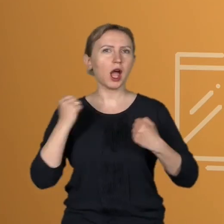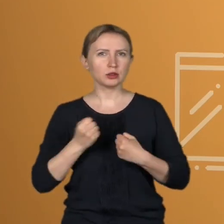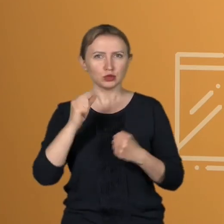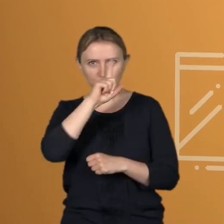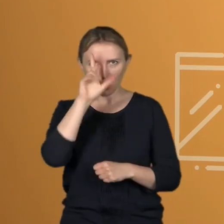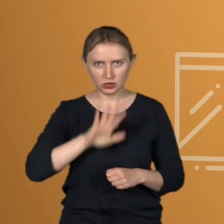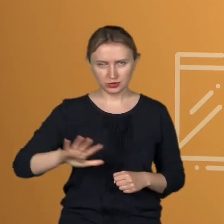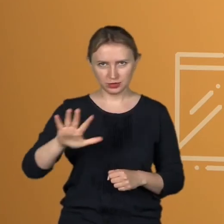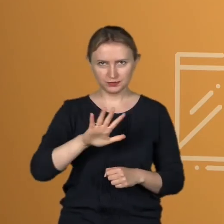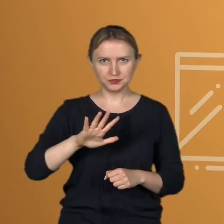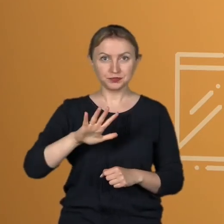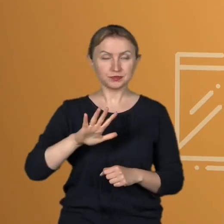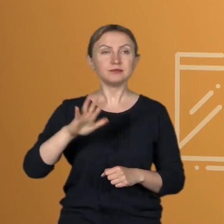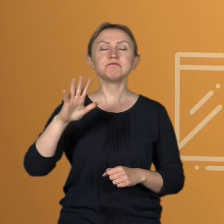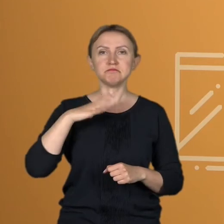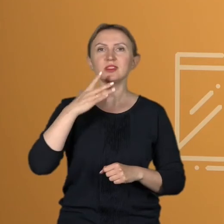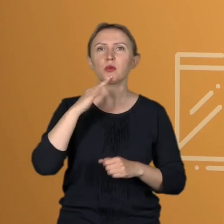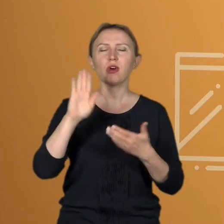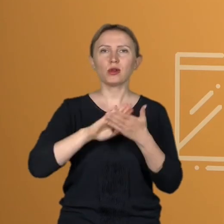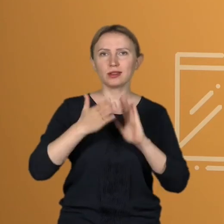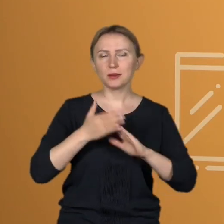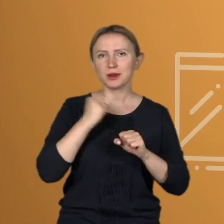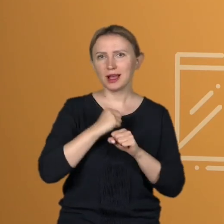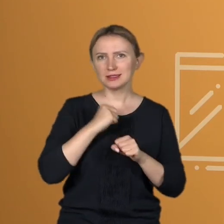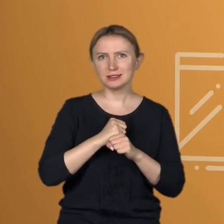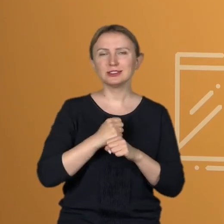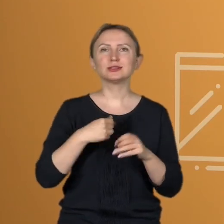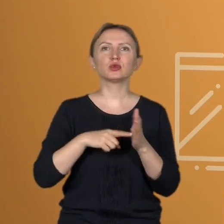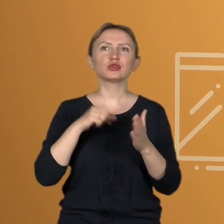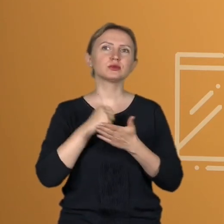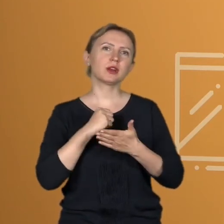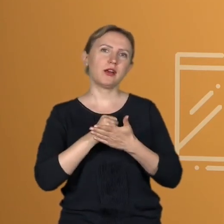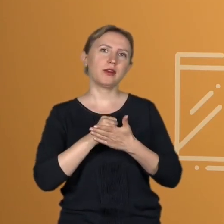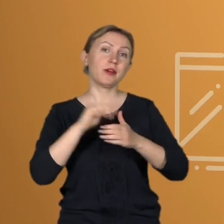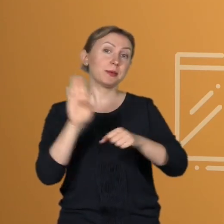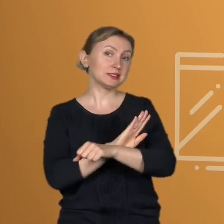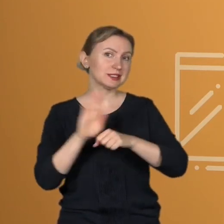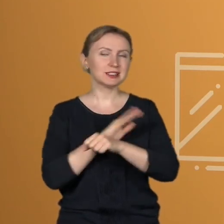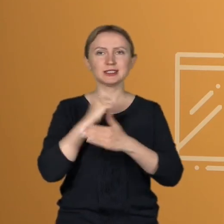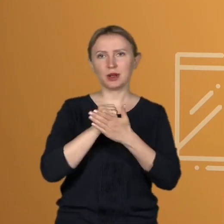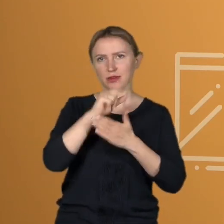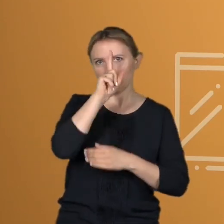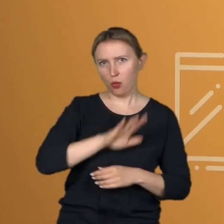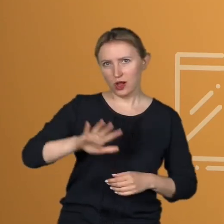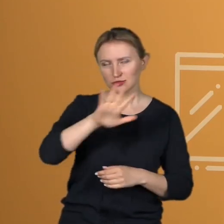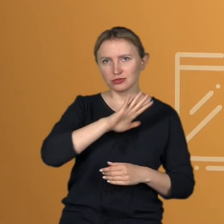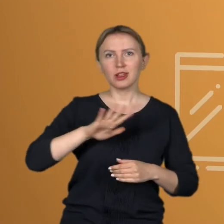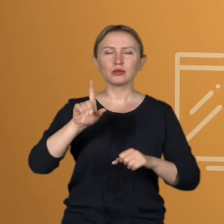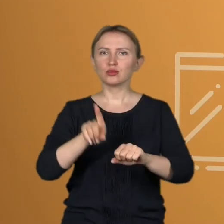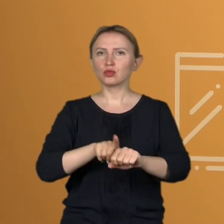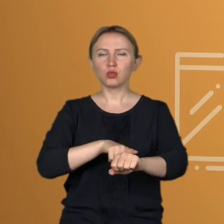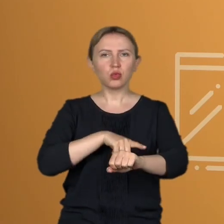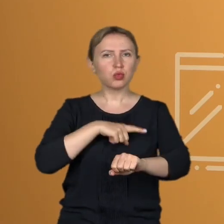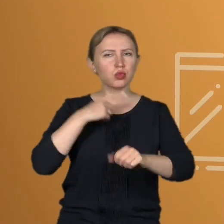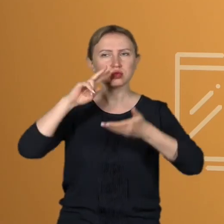aktywnościami społecznymi. Kiedy mówimy o rynku pracy, to są kwestie zarówno biznesowe, kwestie społeczne, kwestie właśnie